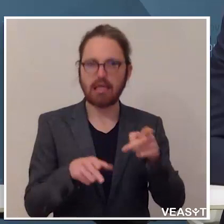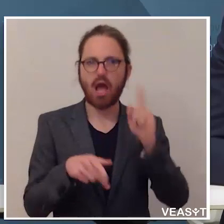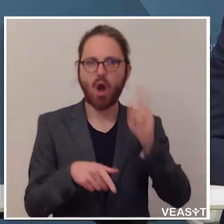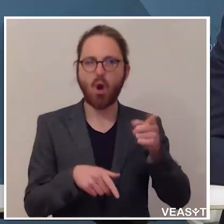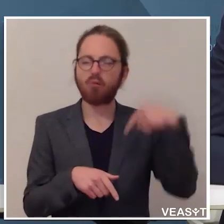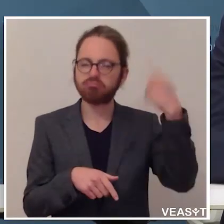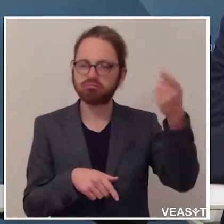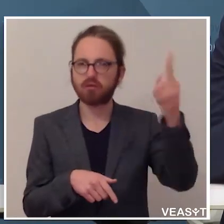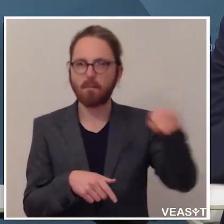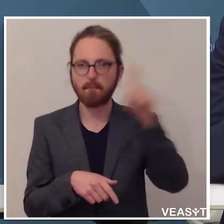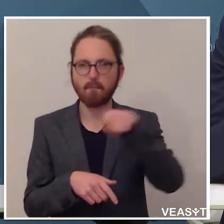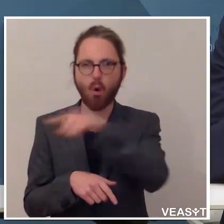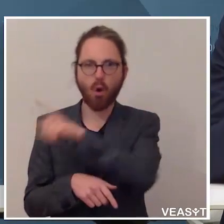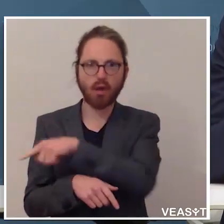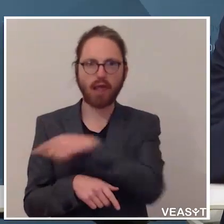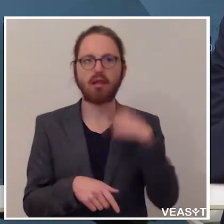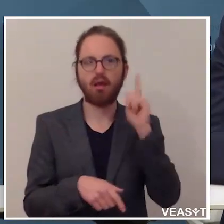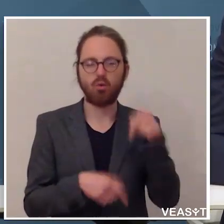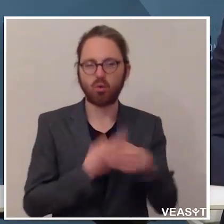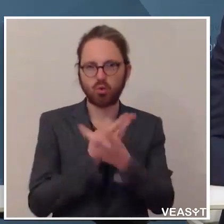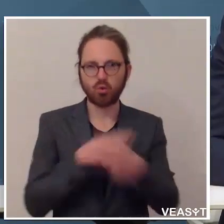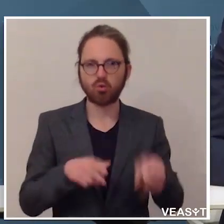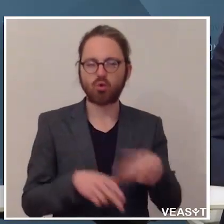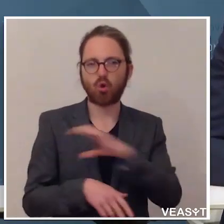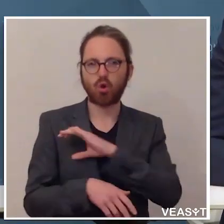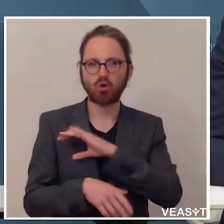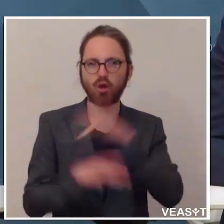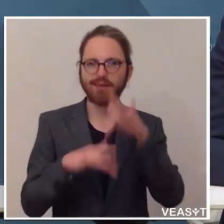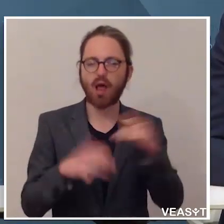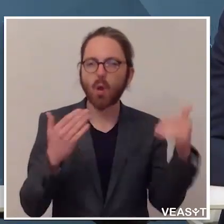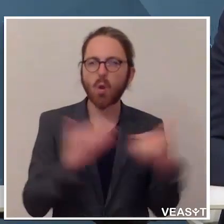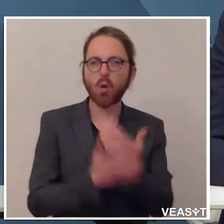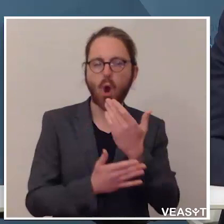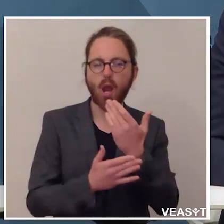in Südtirol hier uns auch neue Mobilitätsformen